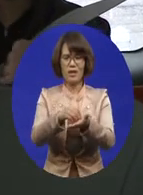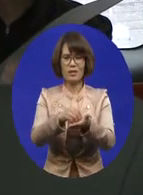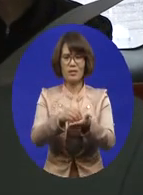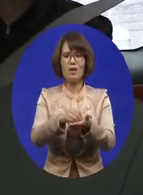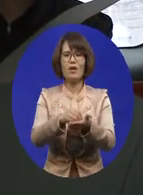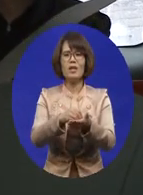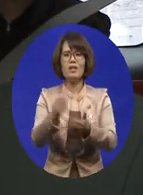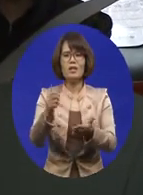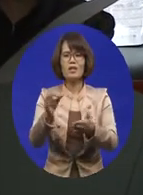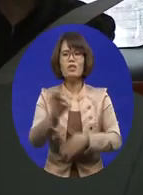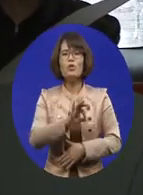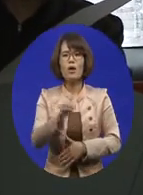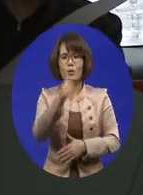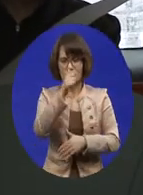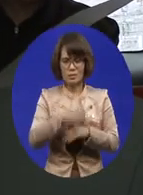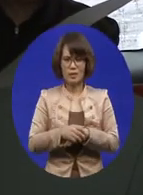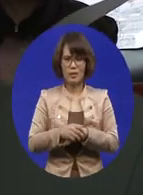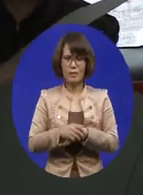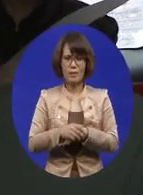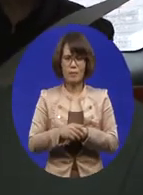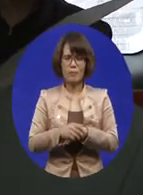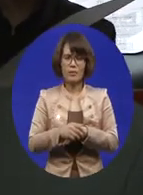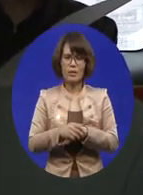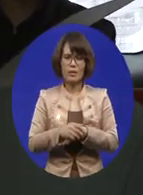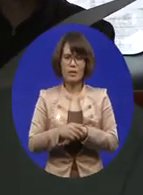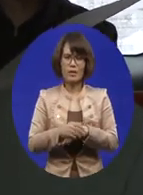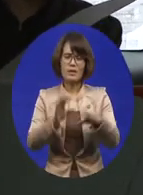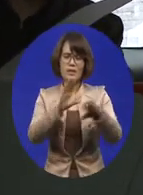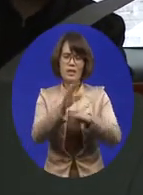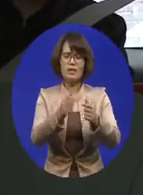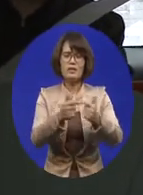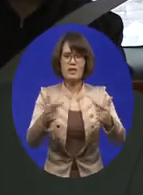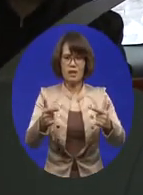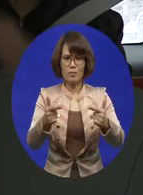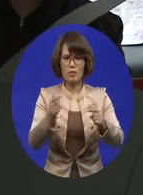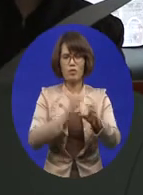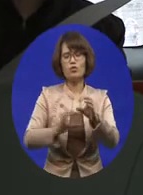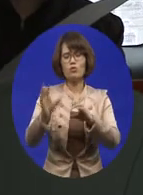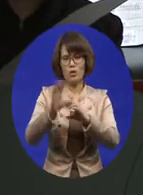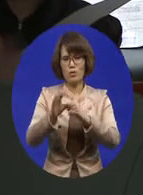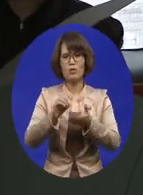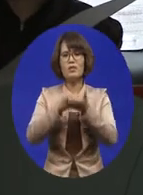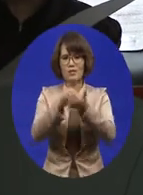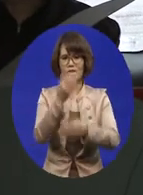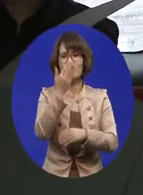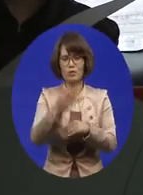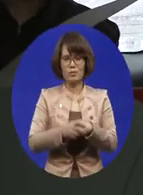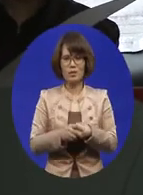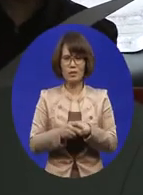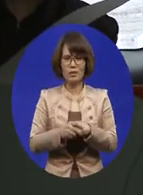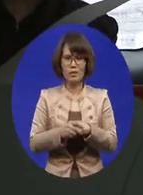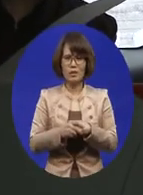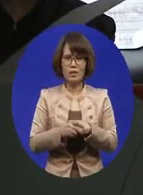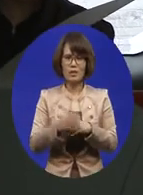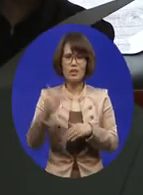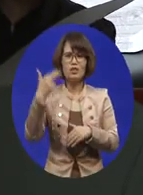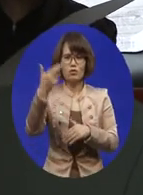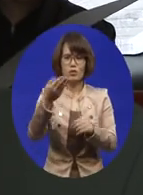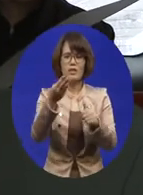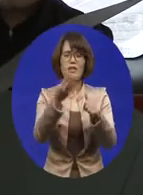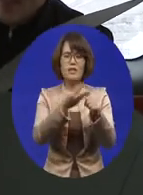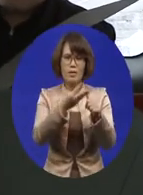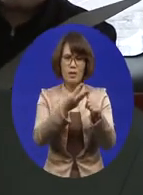제가 운영을 하는데 차가 정차되면서 더 이용도 할 수는 있습니다. 일주일에